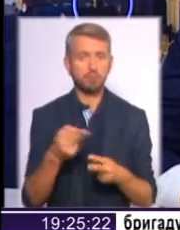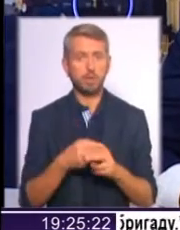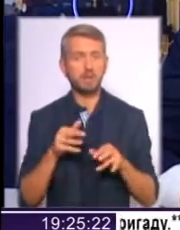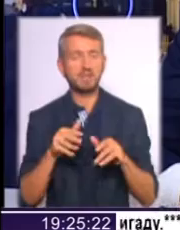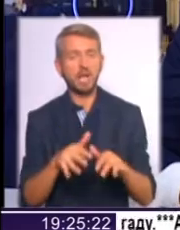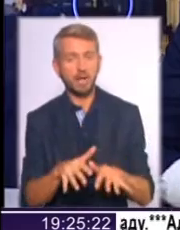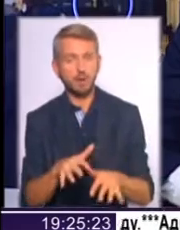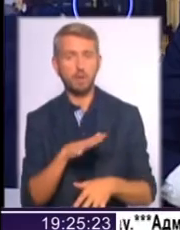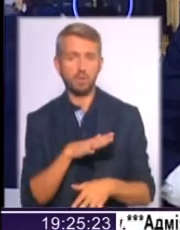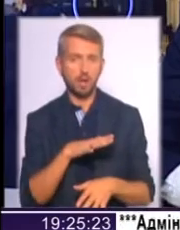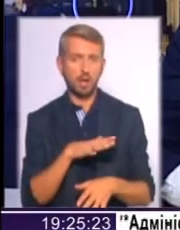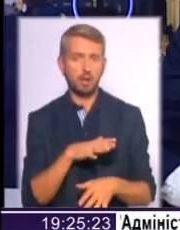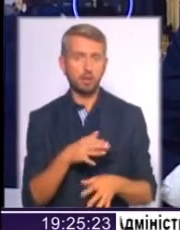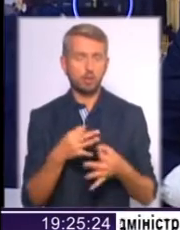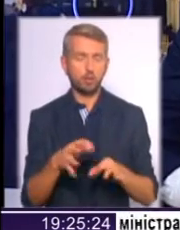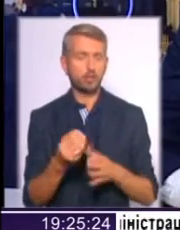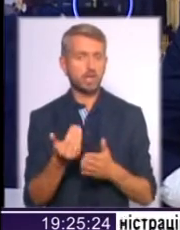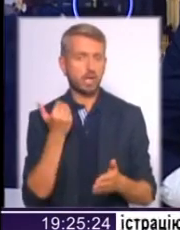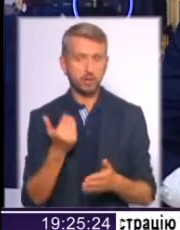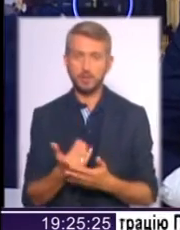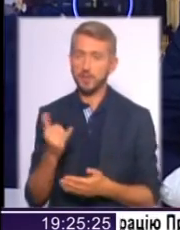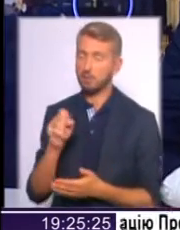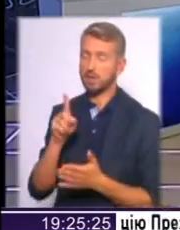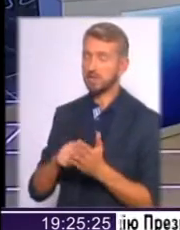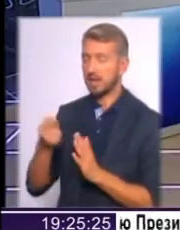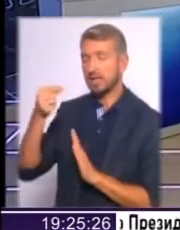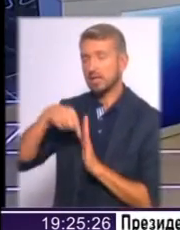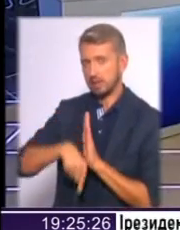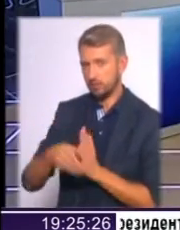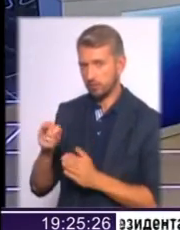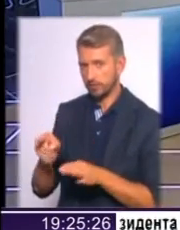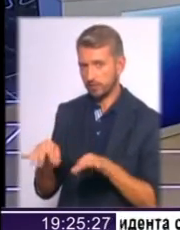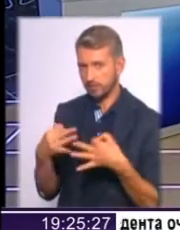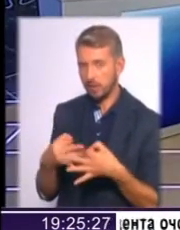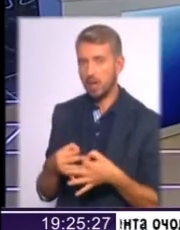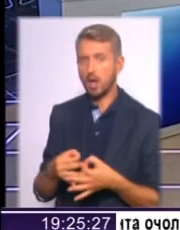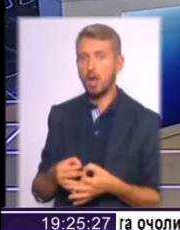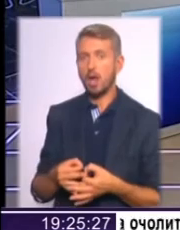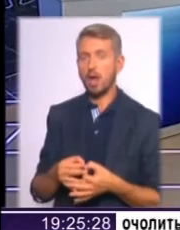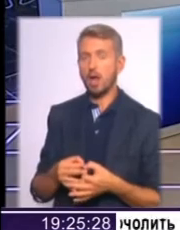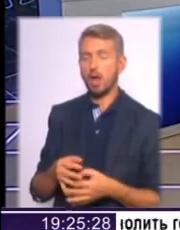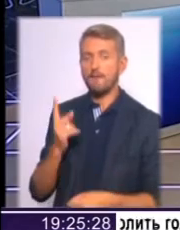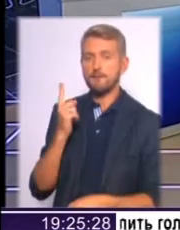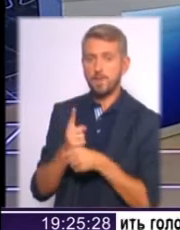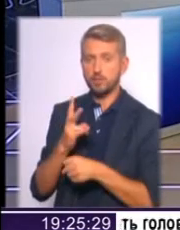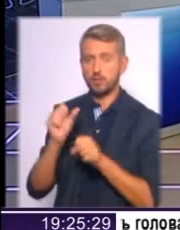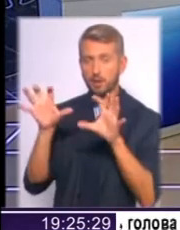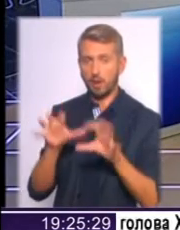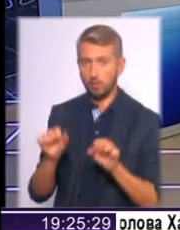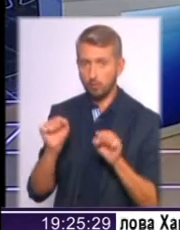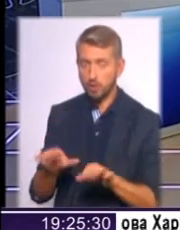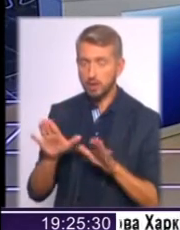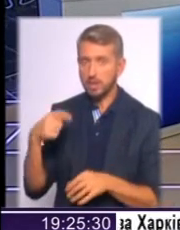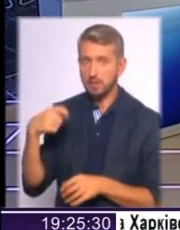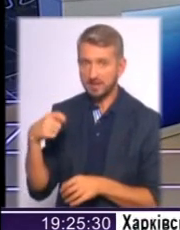бездіяльність, скажімо так, була допущена ще раніше. Тепер запитання трошки глибше, з вашого дозволу. Вето накладати на закон може тільки президент.